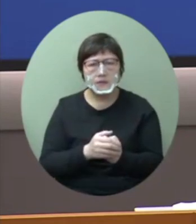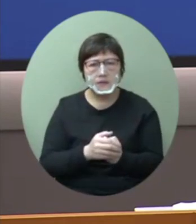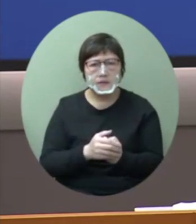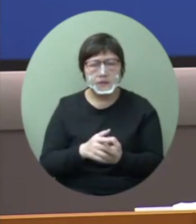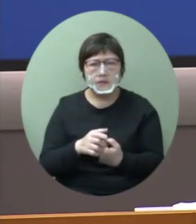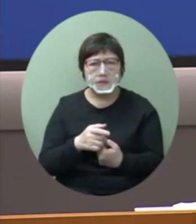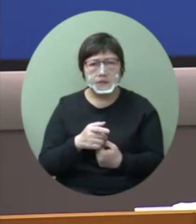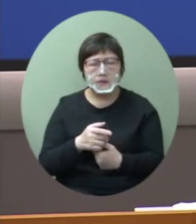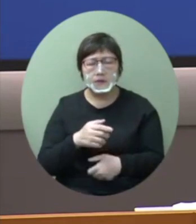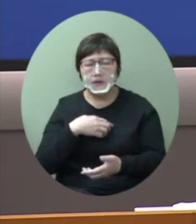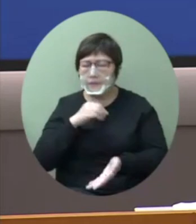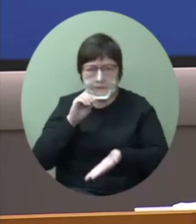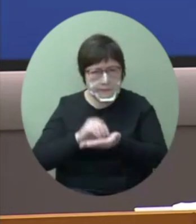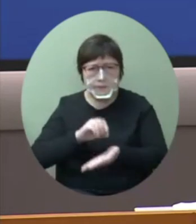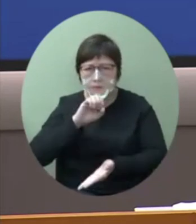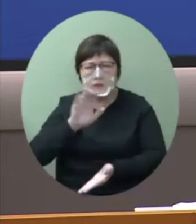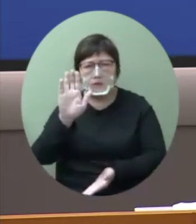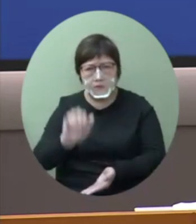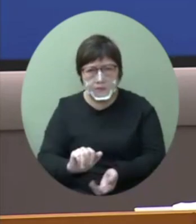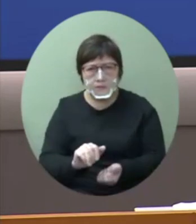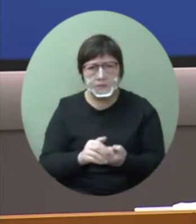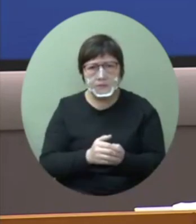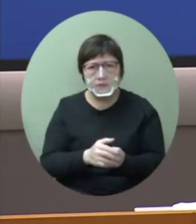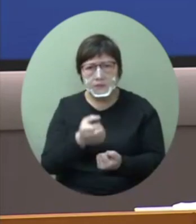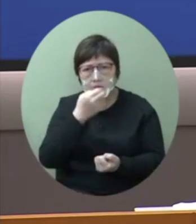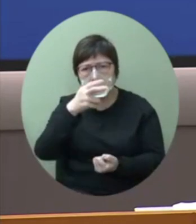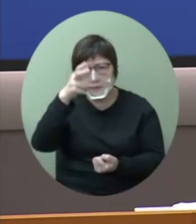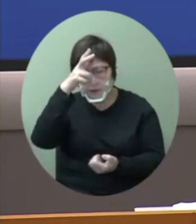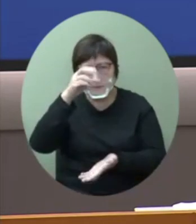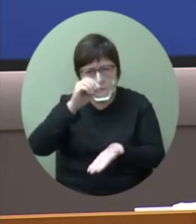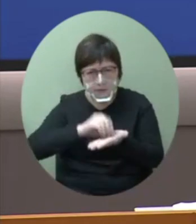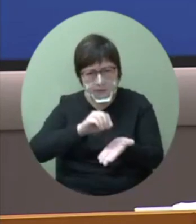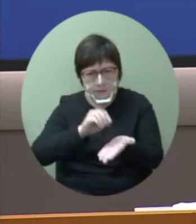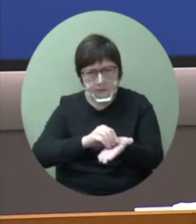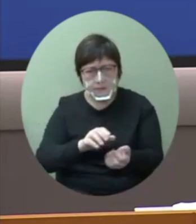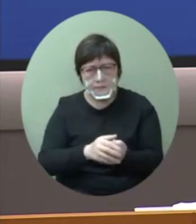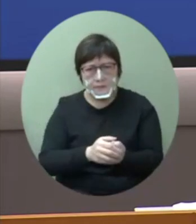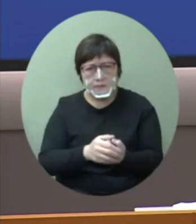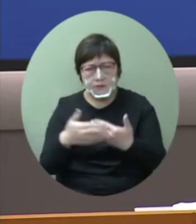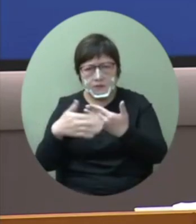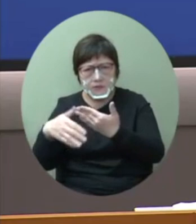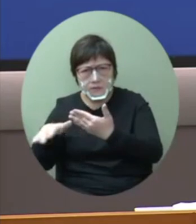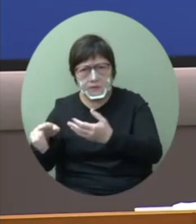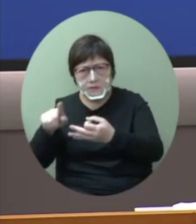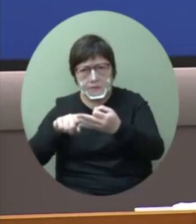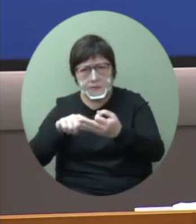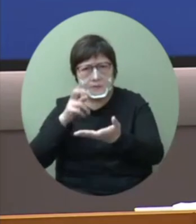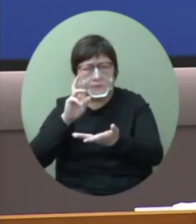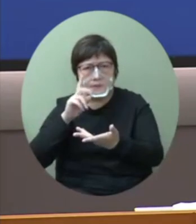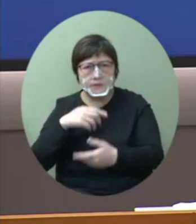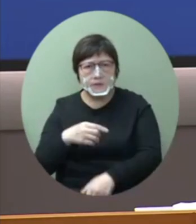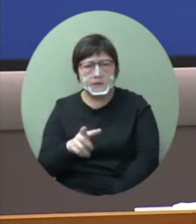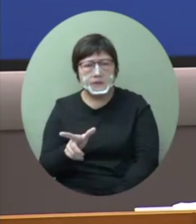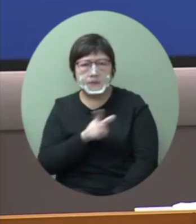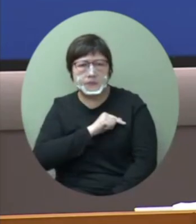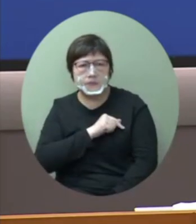以百分之百告訴你們，特區政府一定不會用一個坊間叫做躺平的態